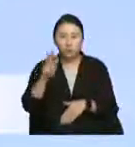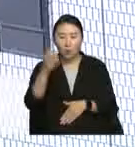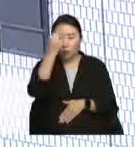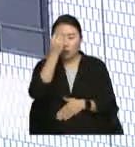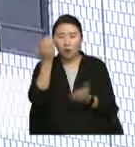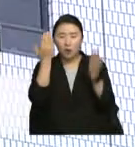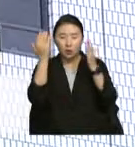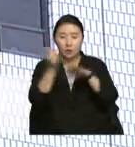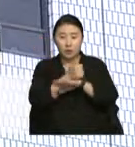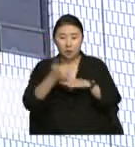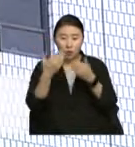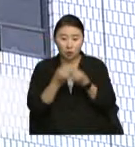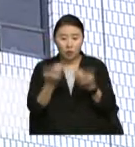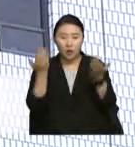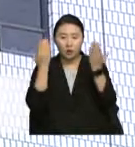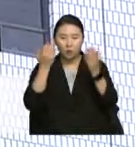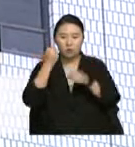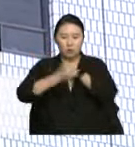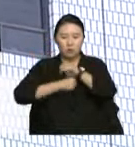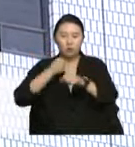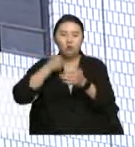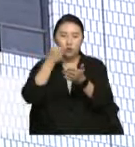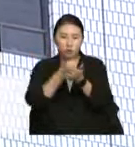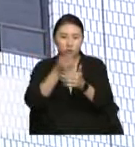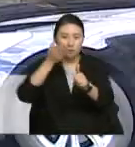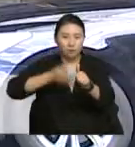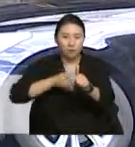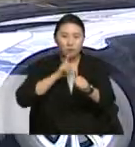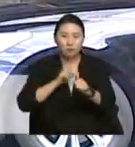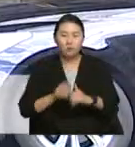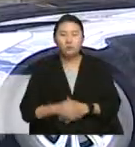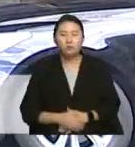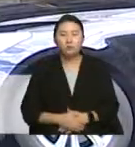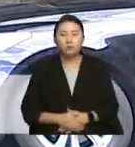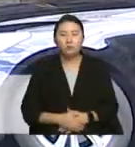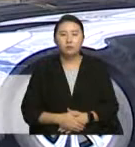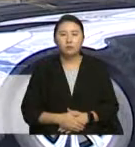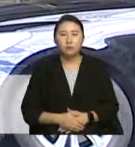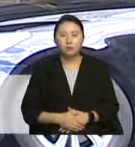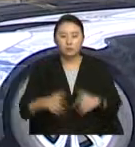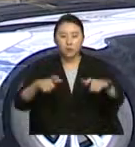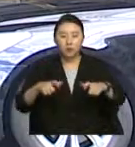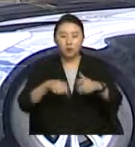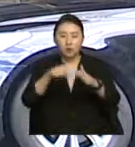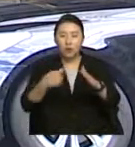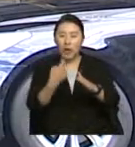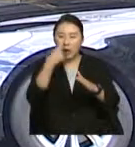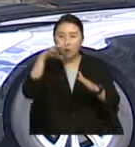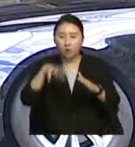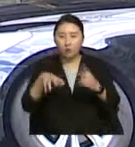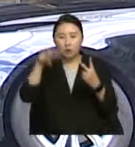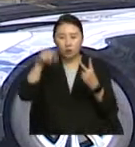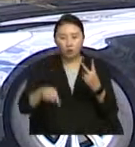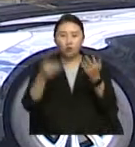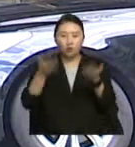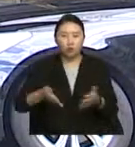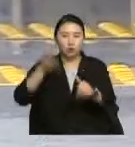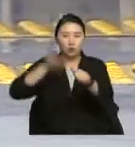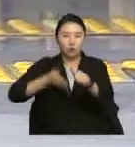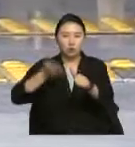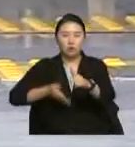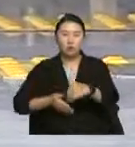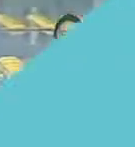고등 학교 등교 의 경우 학교가 자율적으로 결정하도록 안내했습니다 또한 지역 내 학원 에 대해선 2주간 휴 원을